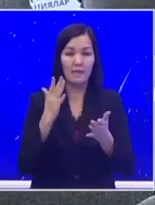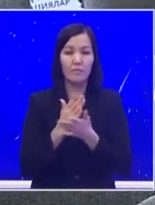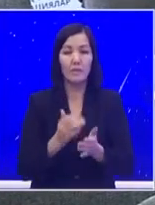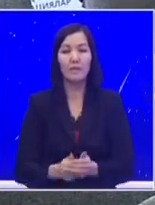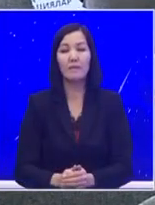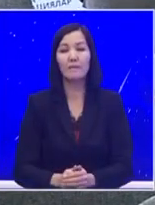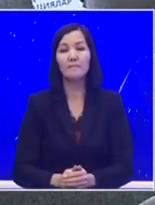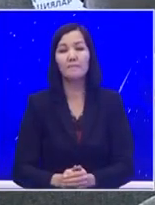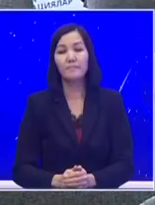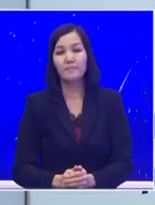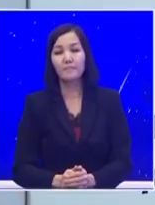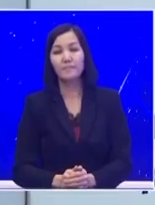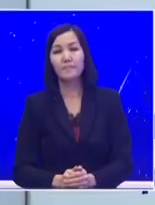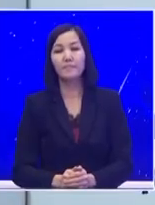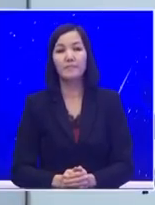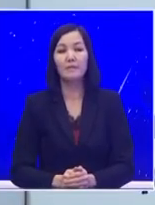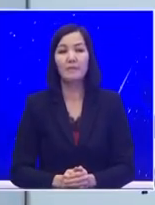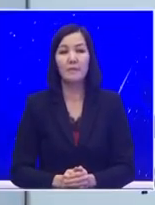жатыр.